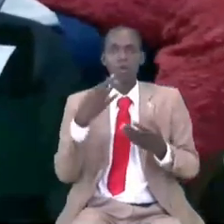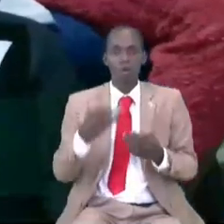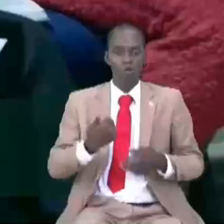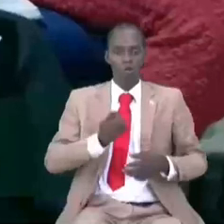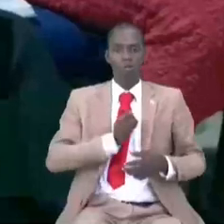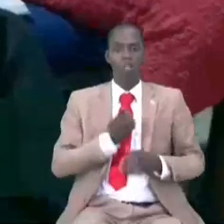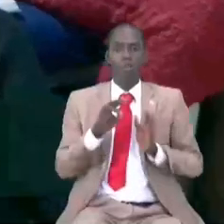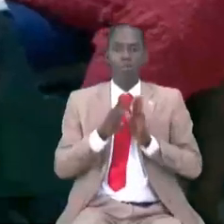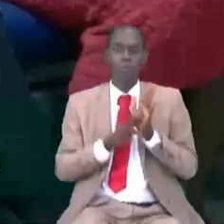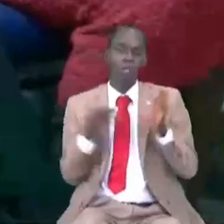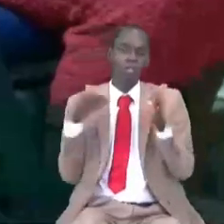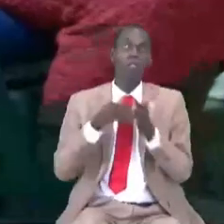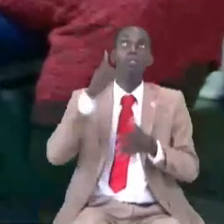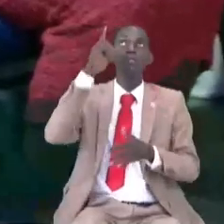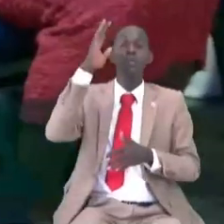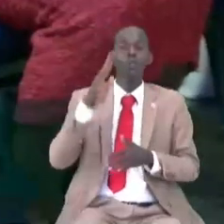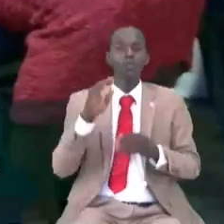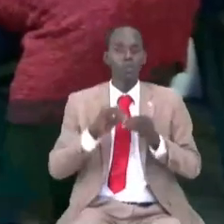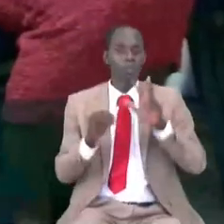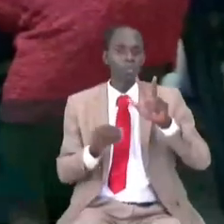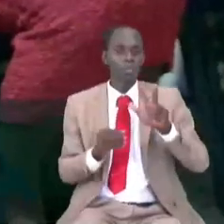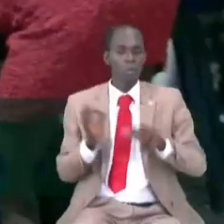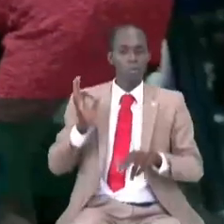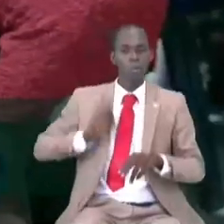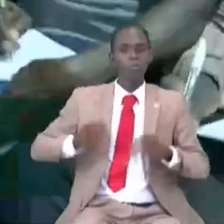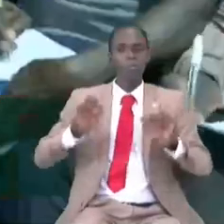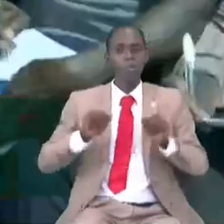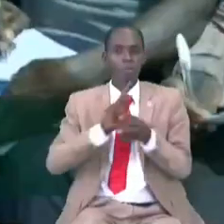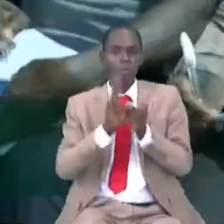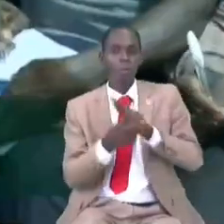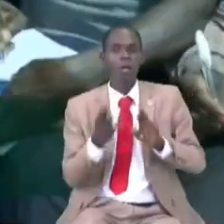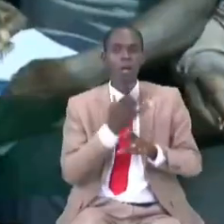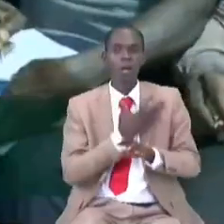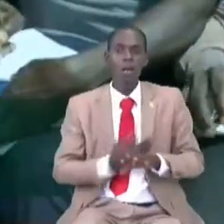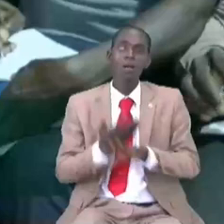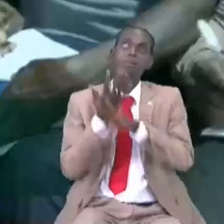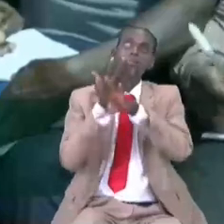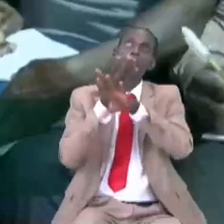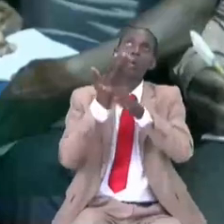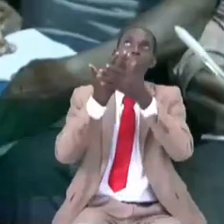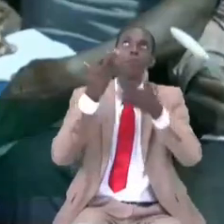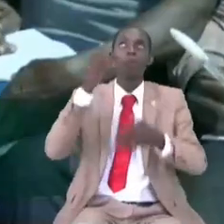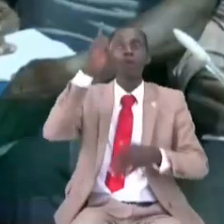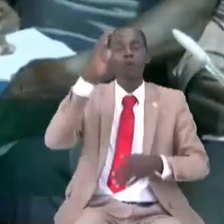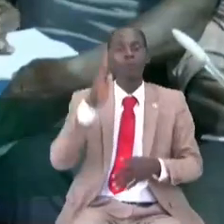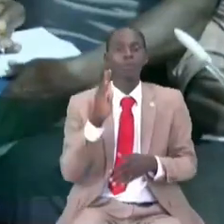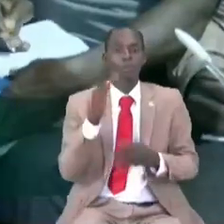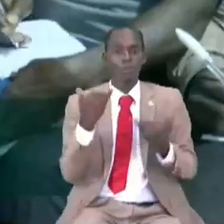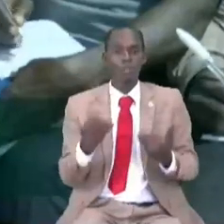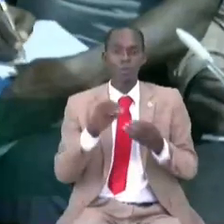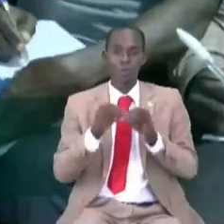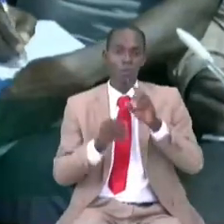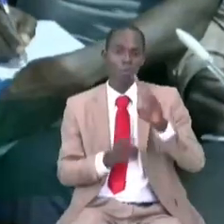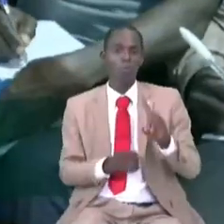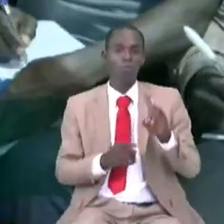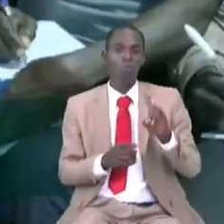repentance profitable et la supplication devant Dieu. Voyons le premier élément dans le deuxième point, la